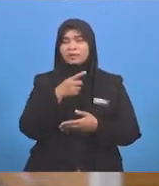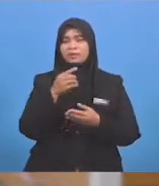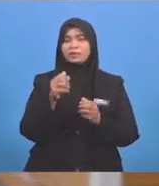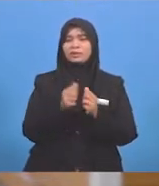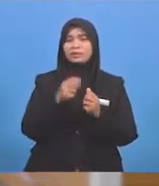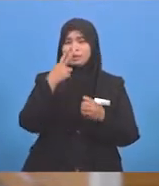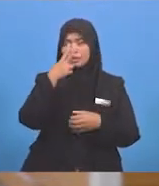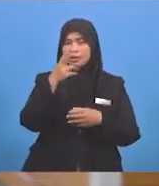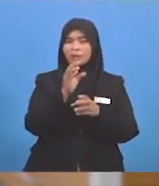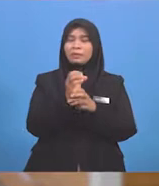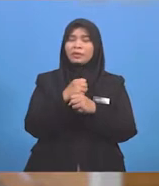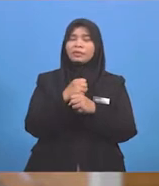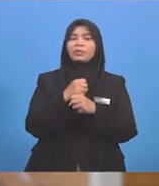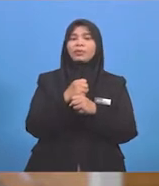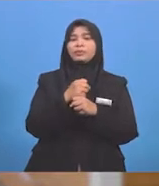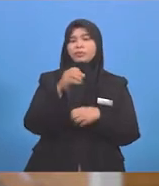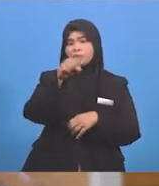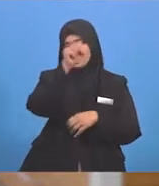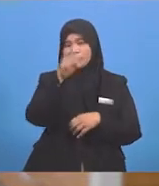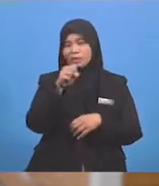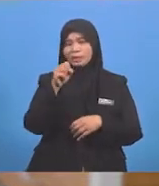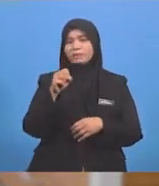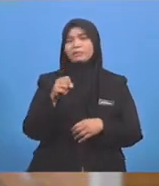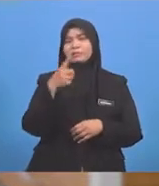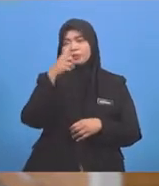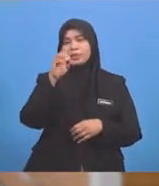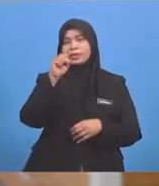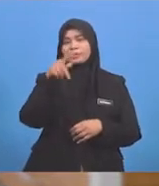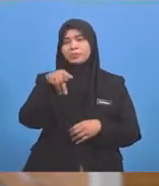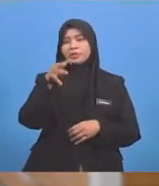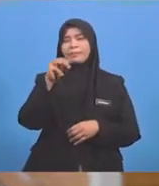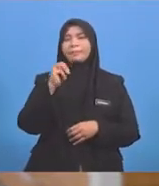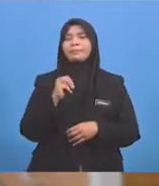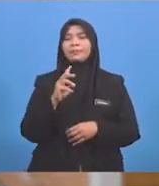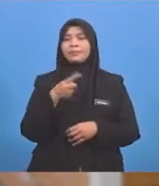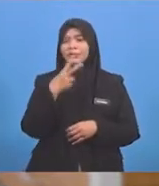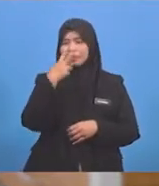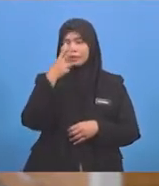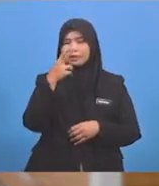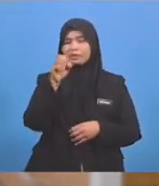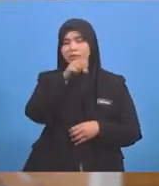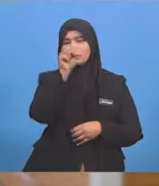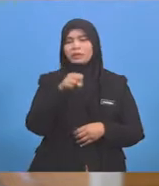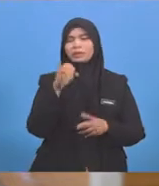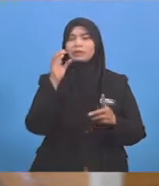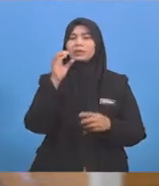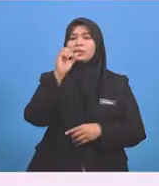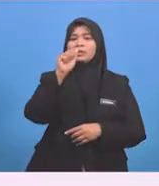melihat bentuk-bentuk soalan yang ditanya semasa SPM. Kita lihat soalan objektif